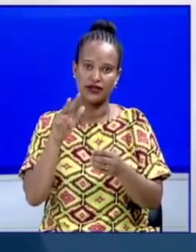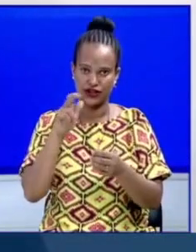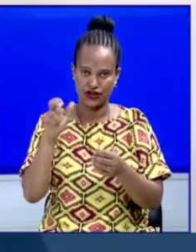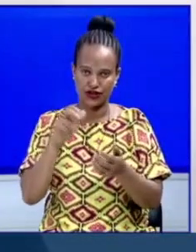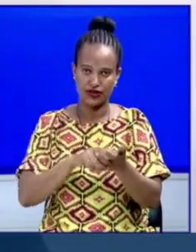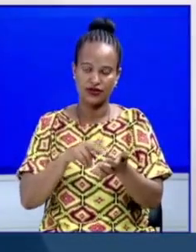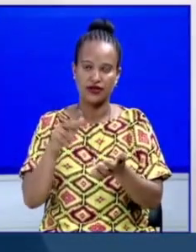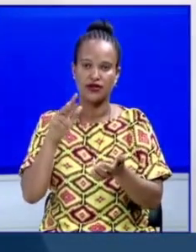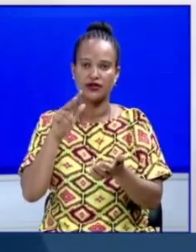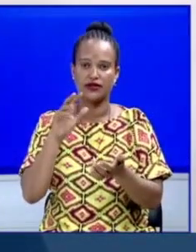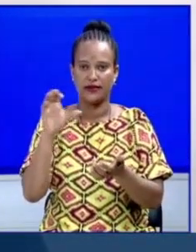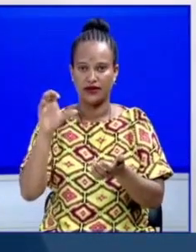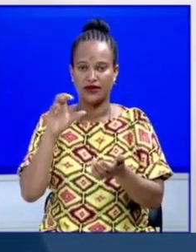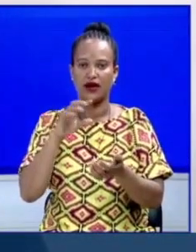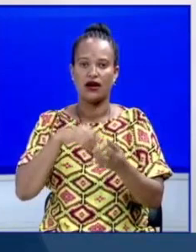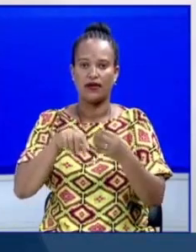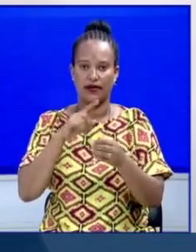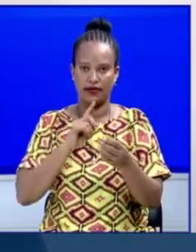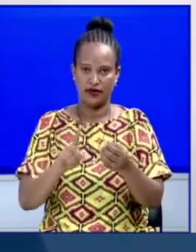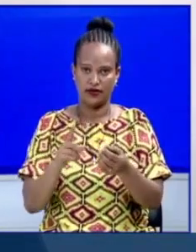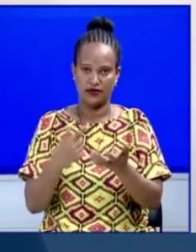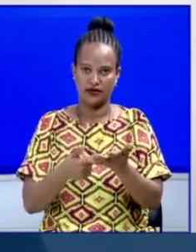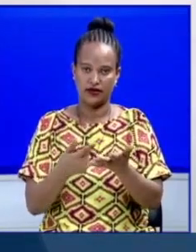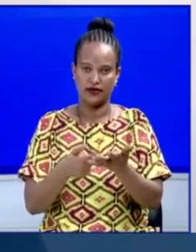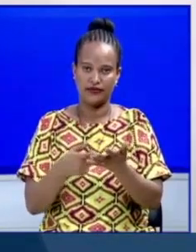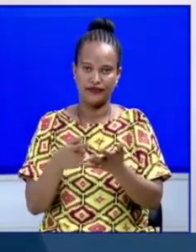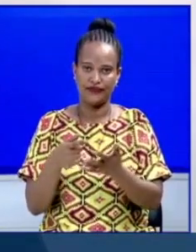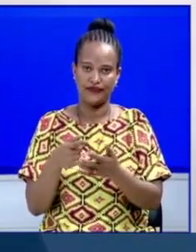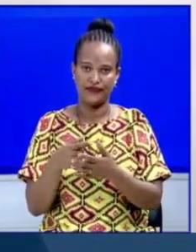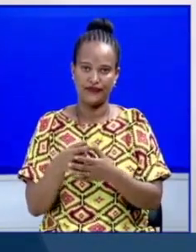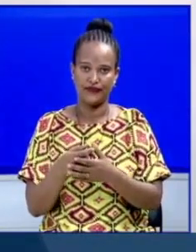3,300 ዝኣኽላ መካይን እየን። እዚኦም ተን ሸልተ እውን